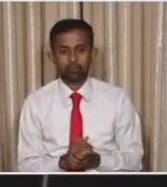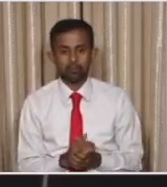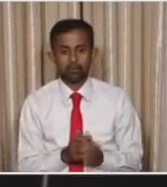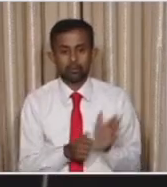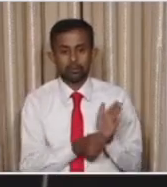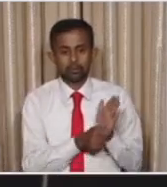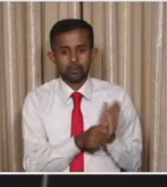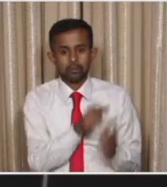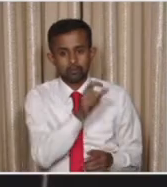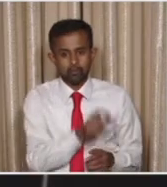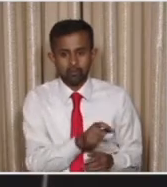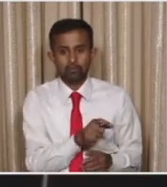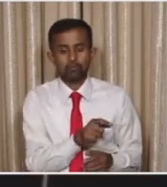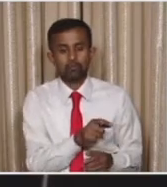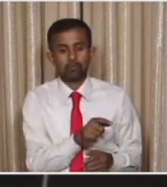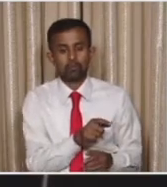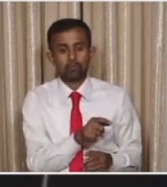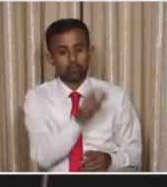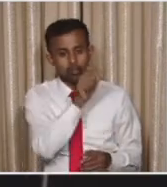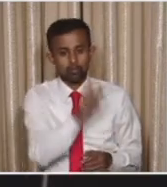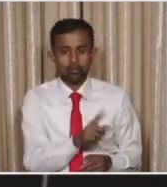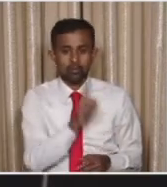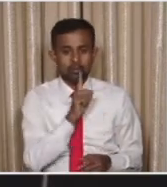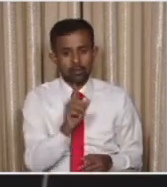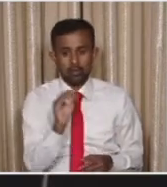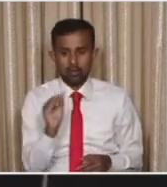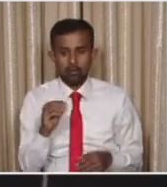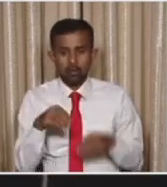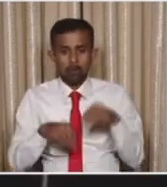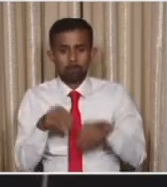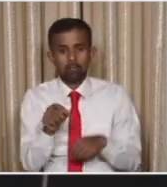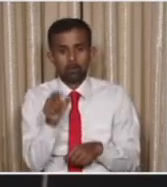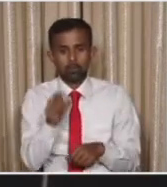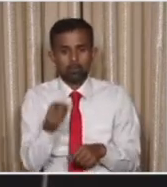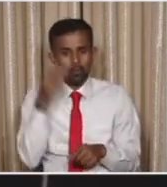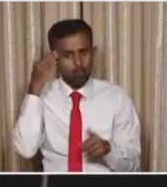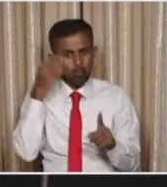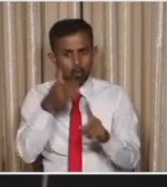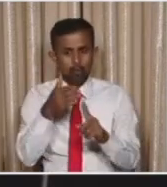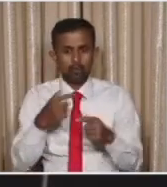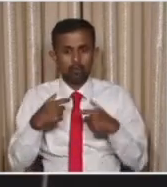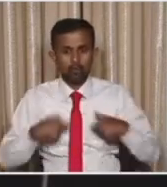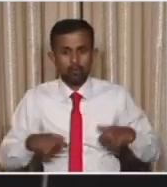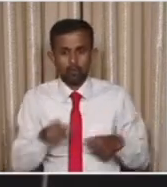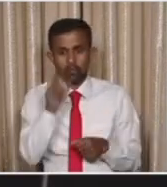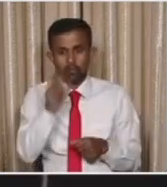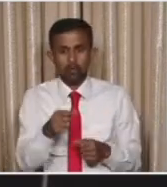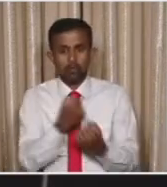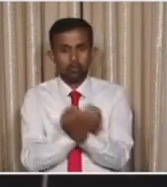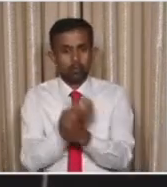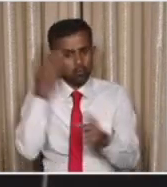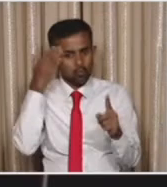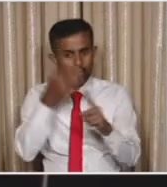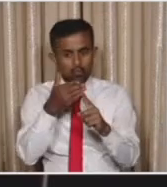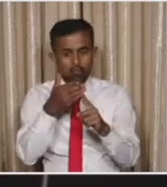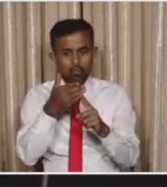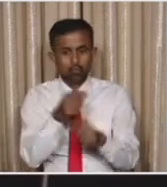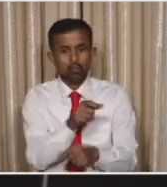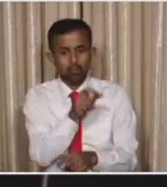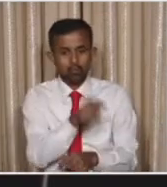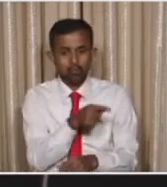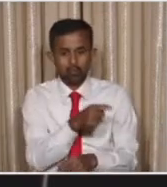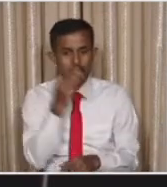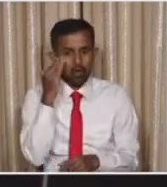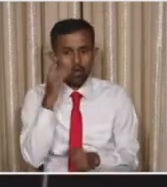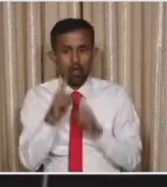අපරාධකාරියොත් මිනිසුන් නිය. ඔහුට යමක් කියන්නට තිබෙනවා නම් දේශපාලඥයෙක් ගැන, නීතිවරයෙක් ගැන, පොලිසිය ගැන, ඔහුට